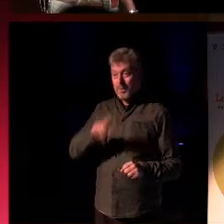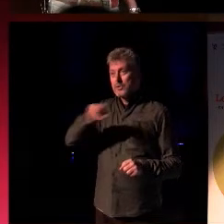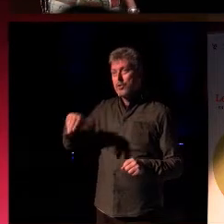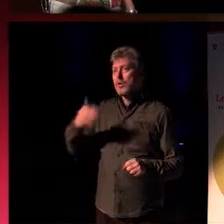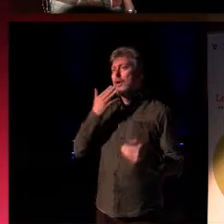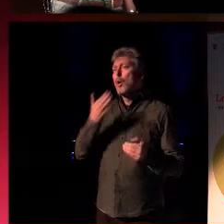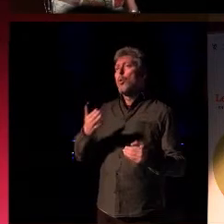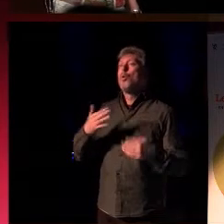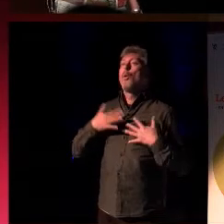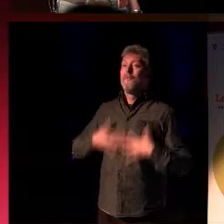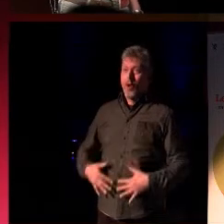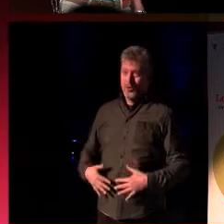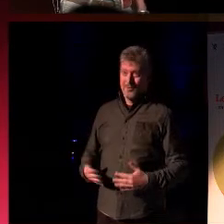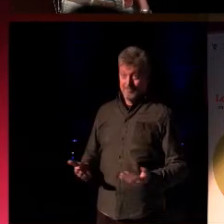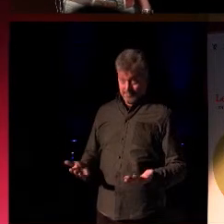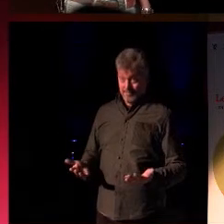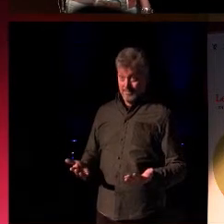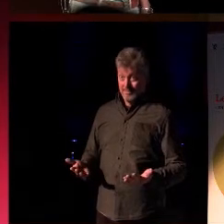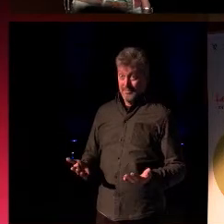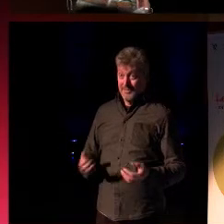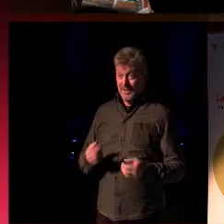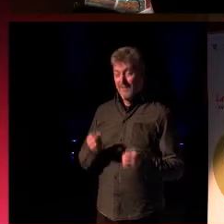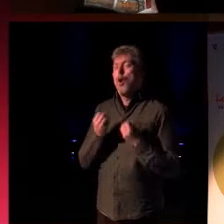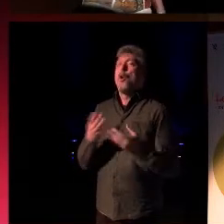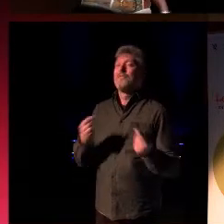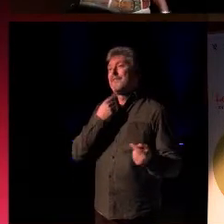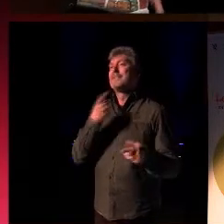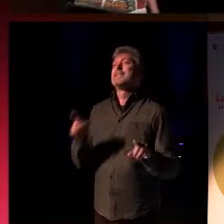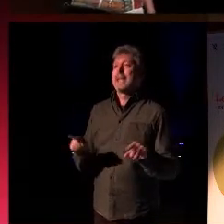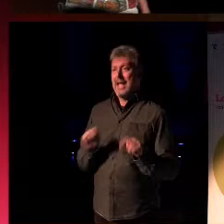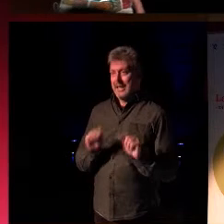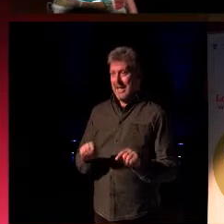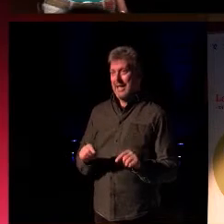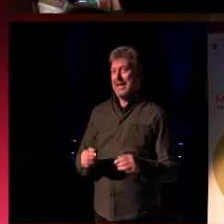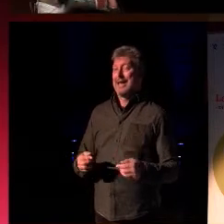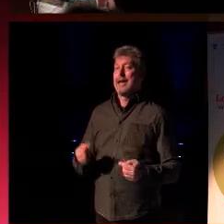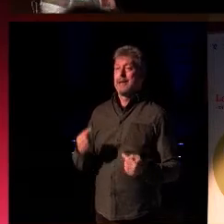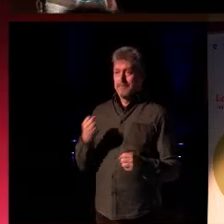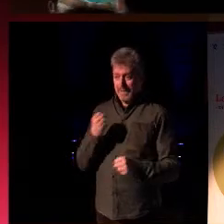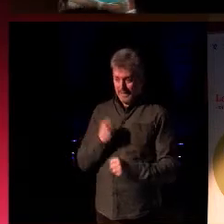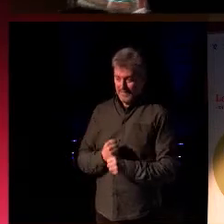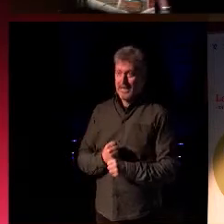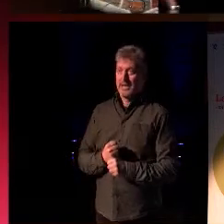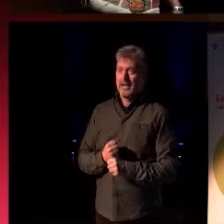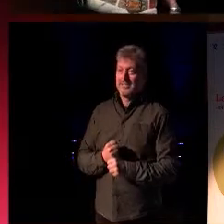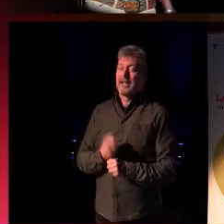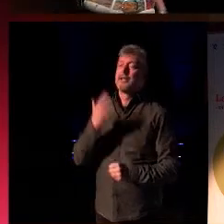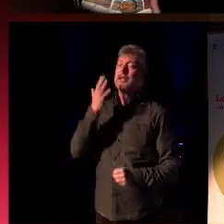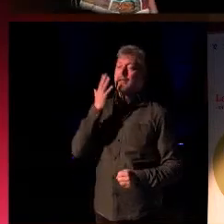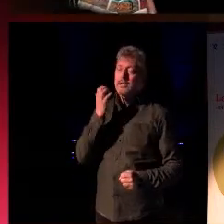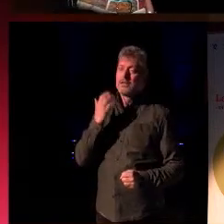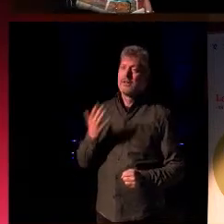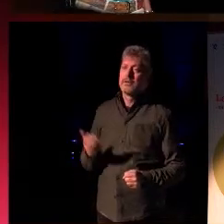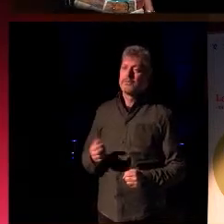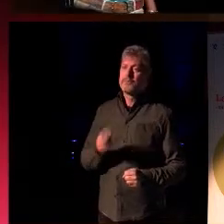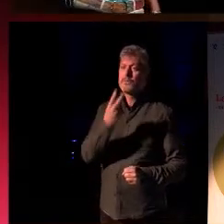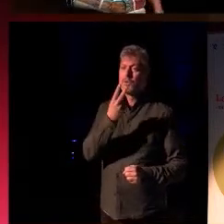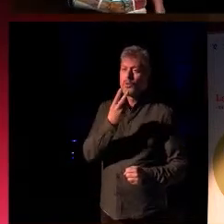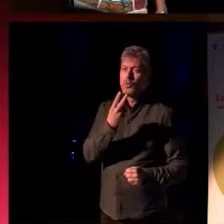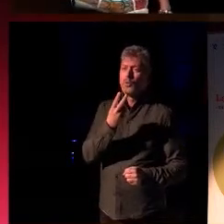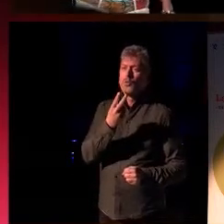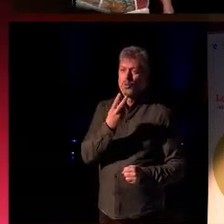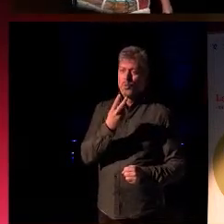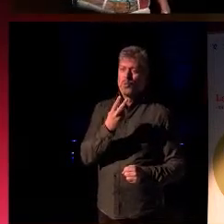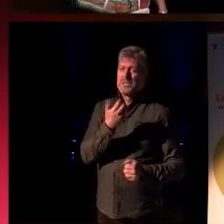Vi fremstiller så veldig ofte sånn. Men fakta er jo dessverre at 2 av 3 av